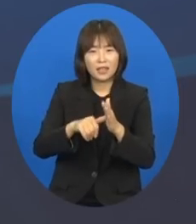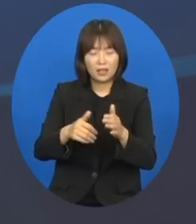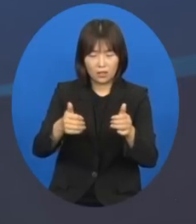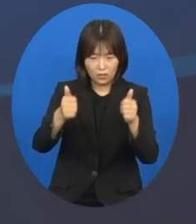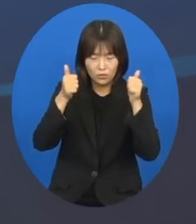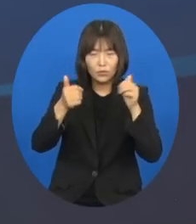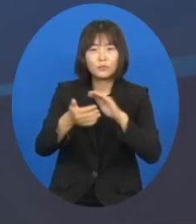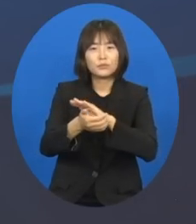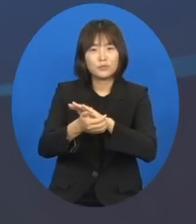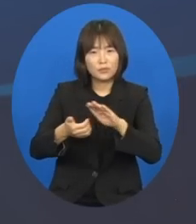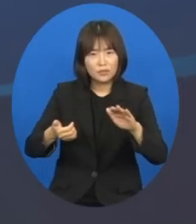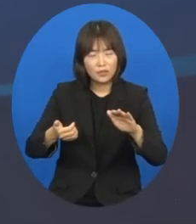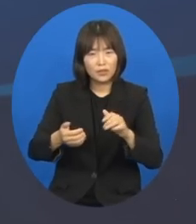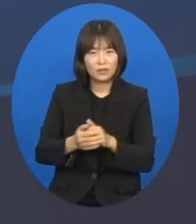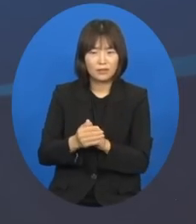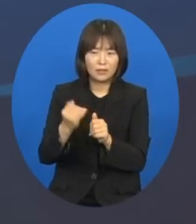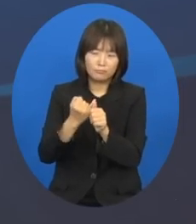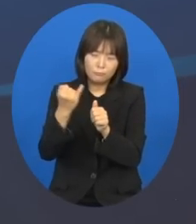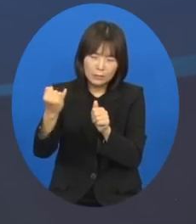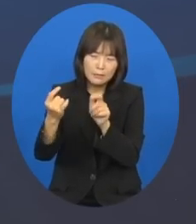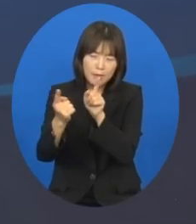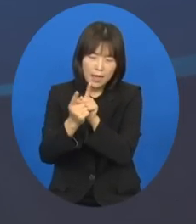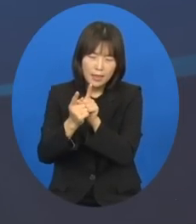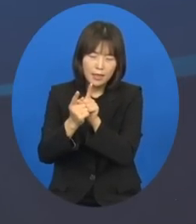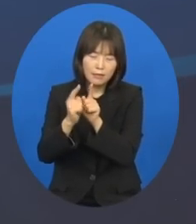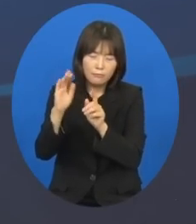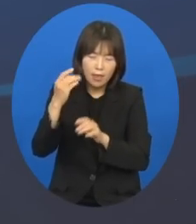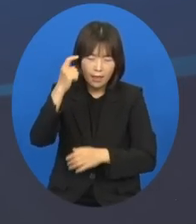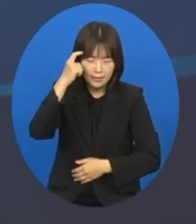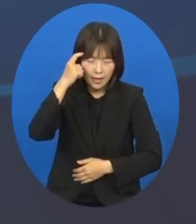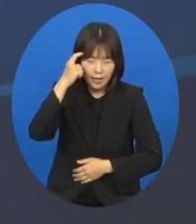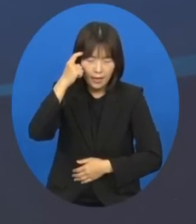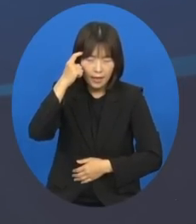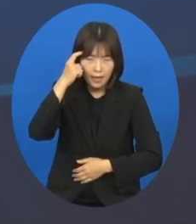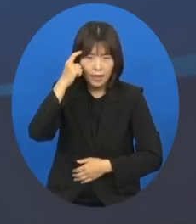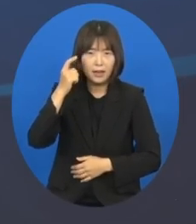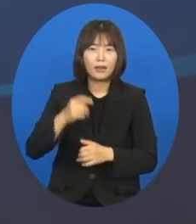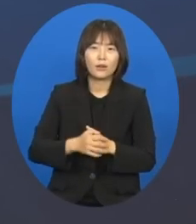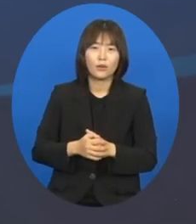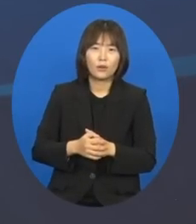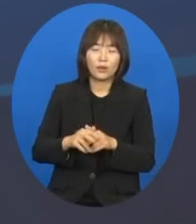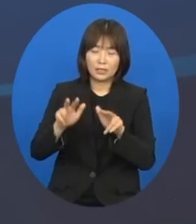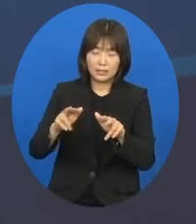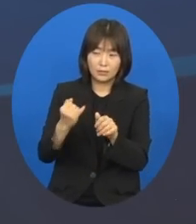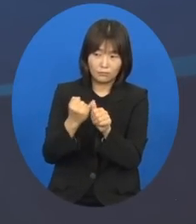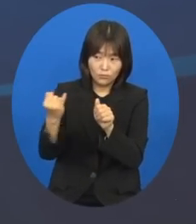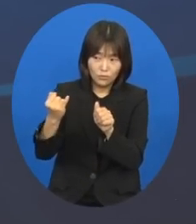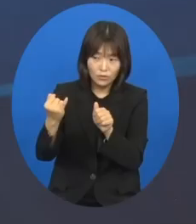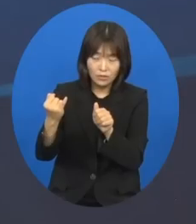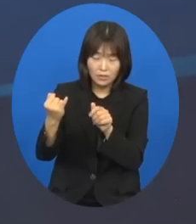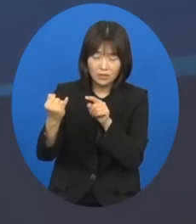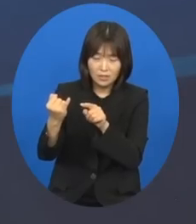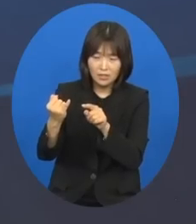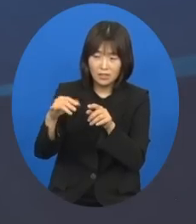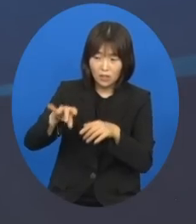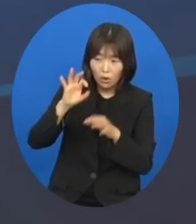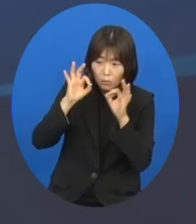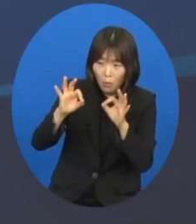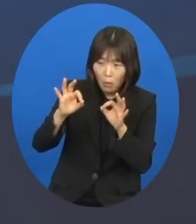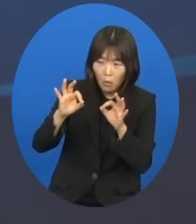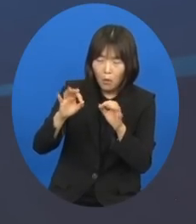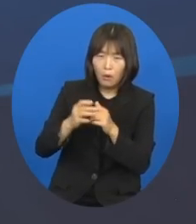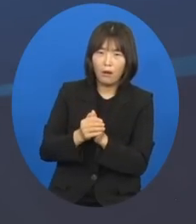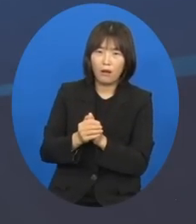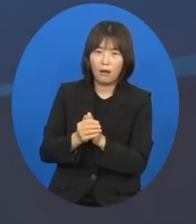졸업하기 전에 사목감을 만나야 된다고 생각해서 지금의 저의 아내를 보고 첫눈에 반하고 두 번째 봐도 반하고